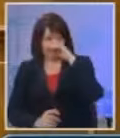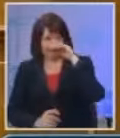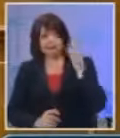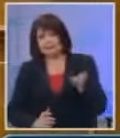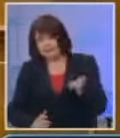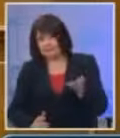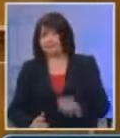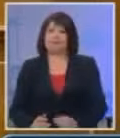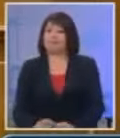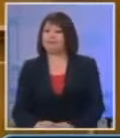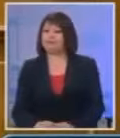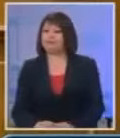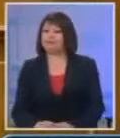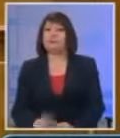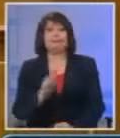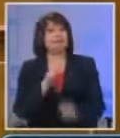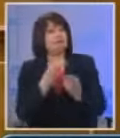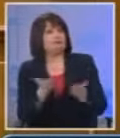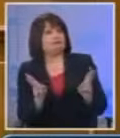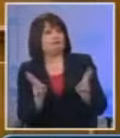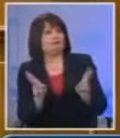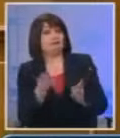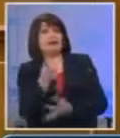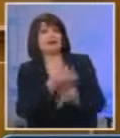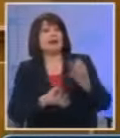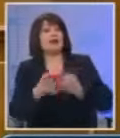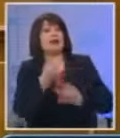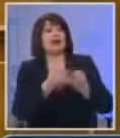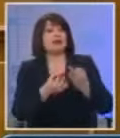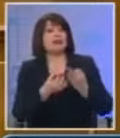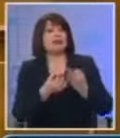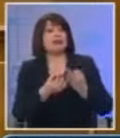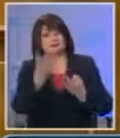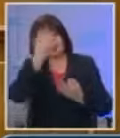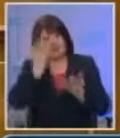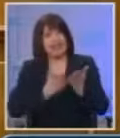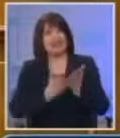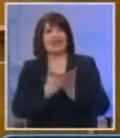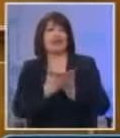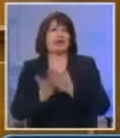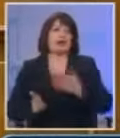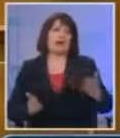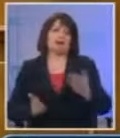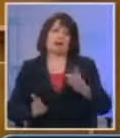οποίο δεν σας επιτρέπει να μιλάτε για την ηθική της